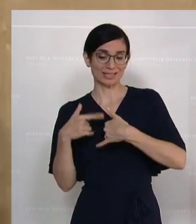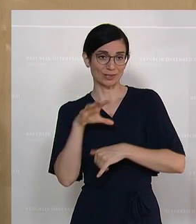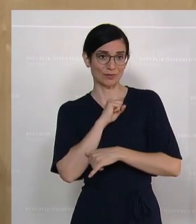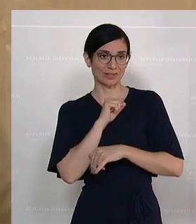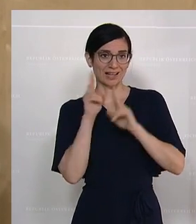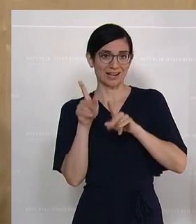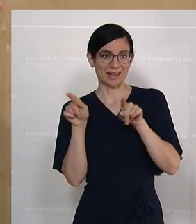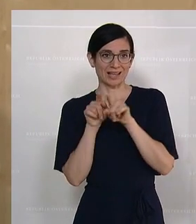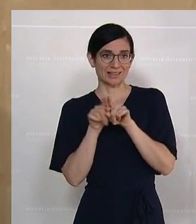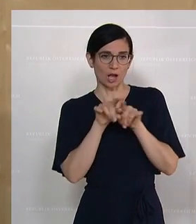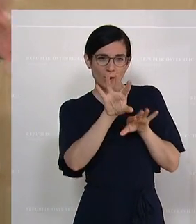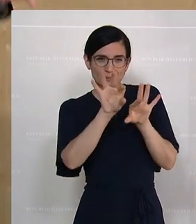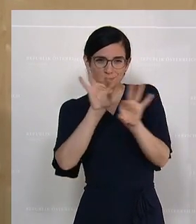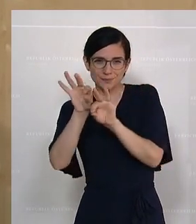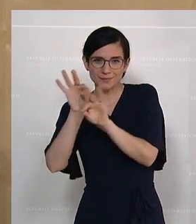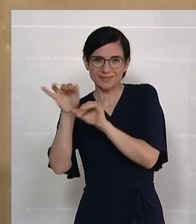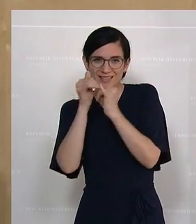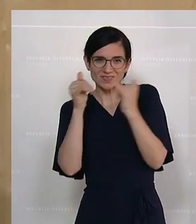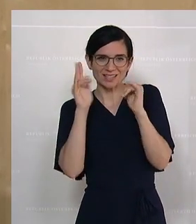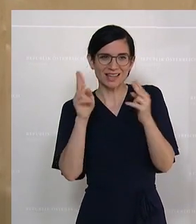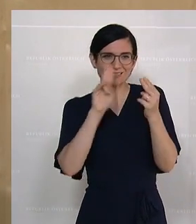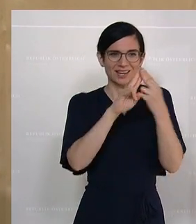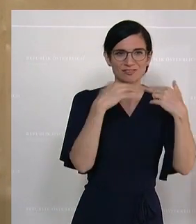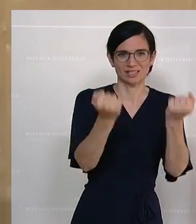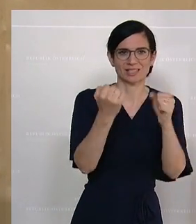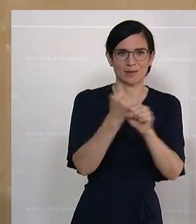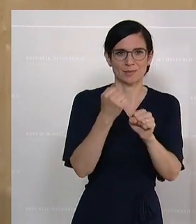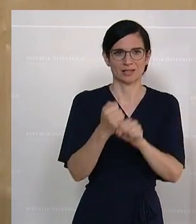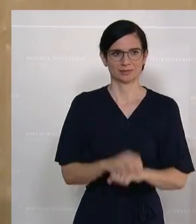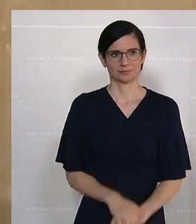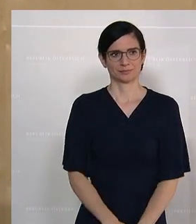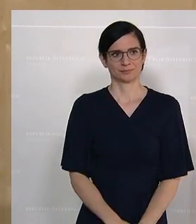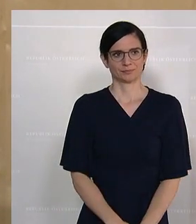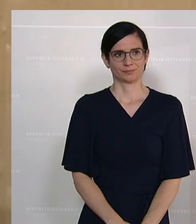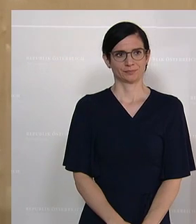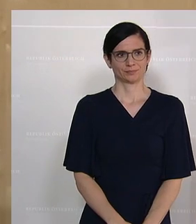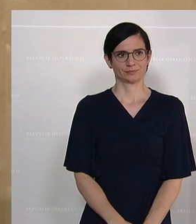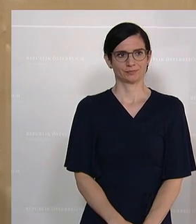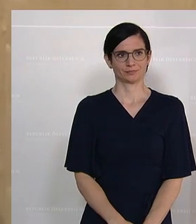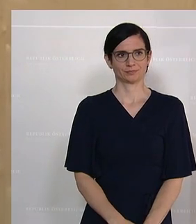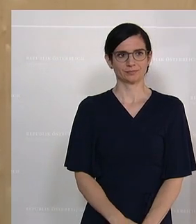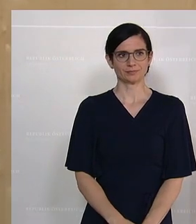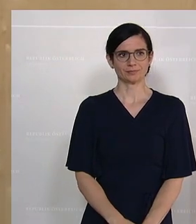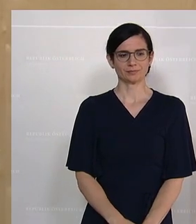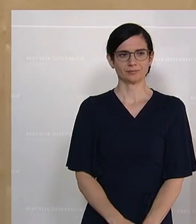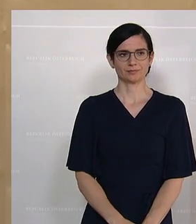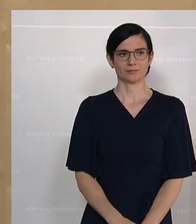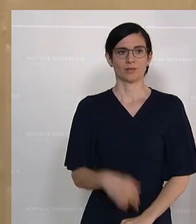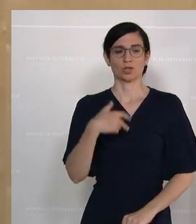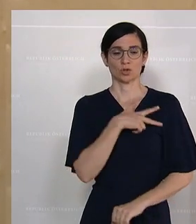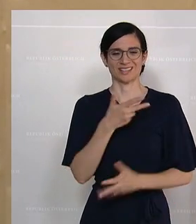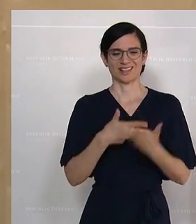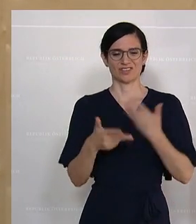man sie eher spur auch nicht hundertprozentig treffsicherer machen kann wie dieser ausdruck schon länger in der sozial- steuer- und wirtschaftspolitik